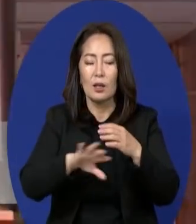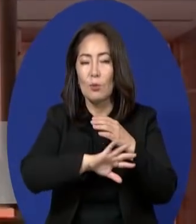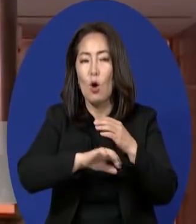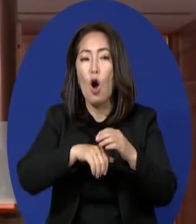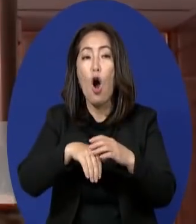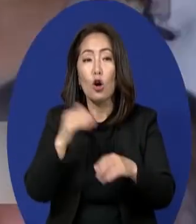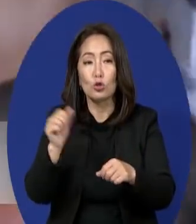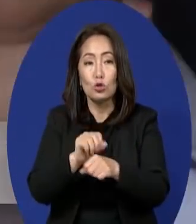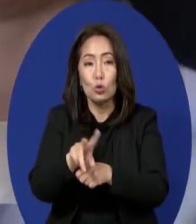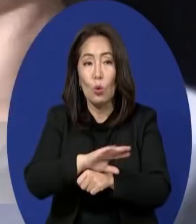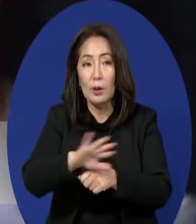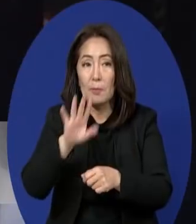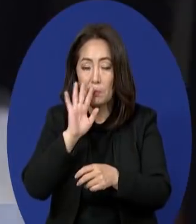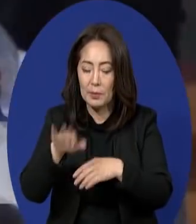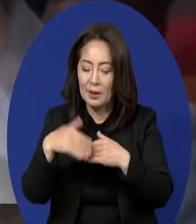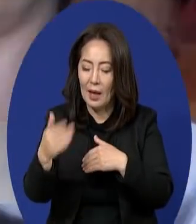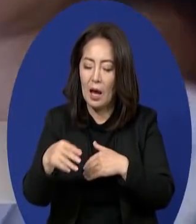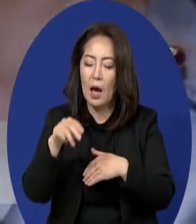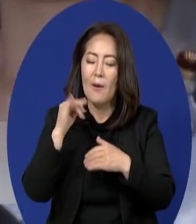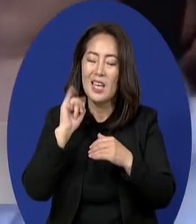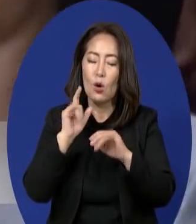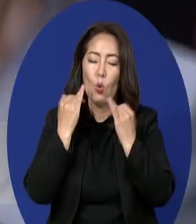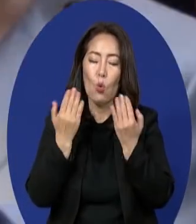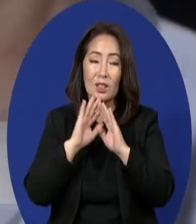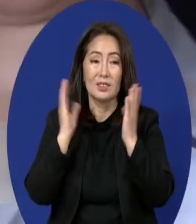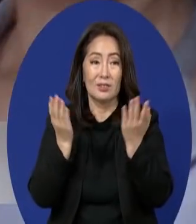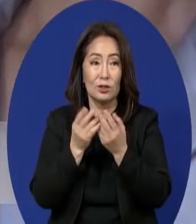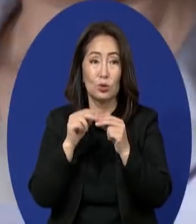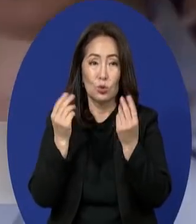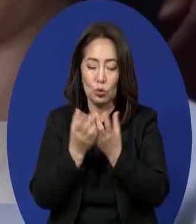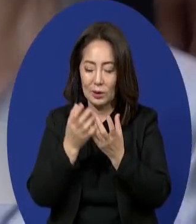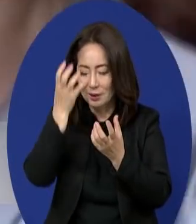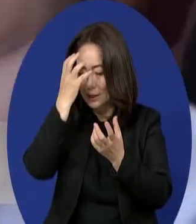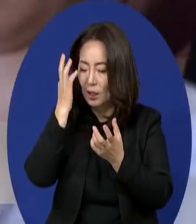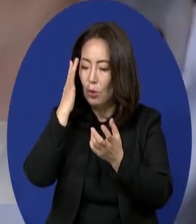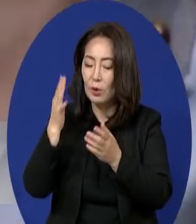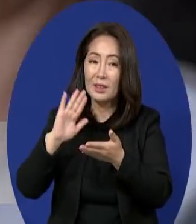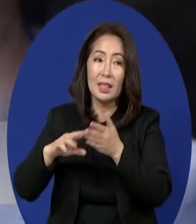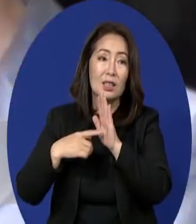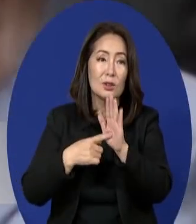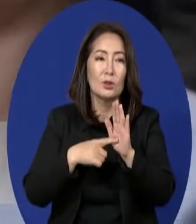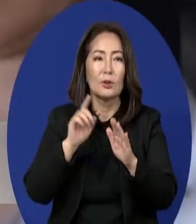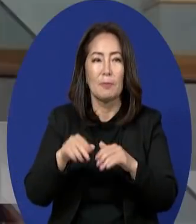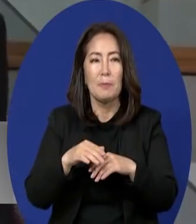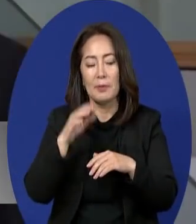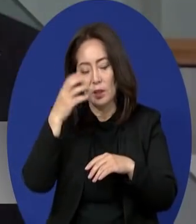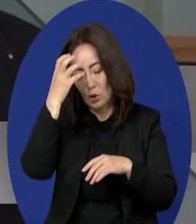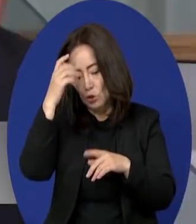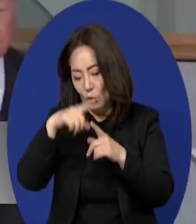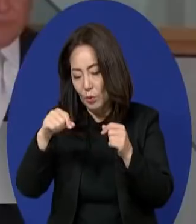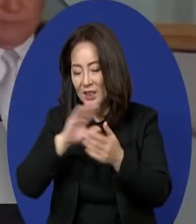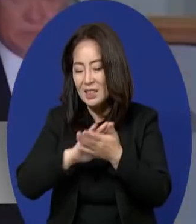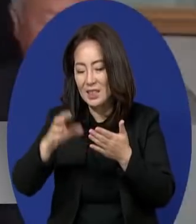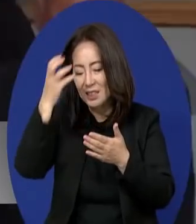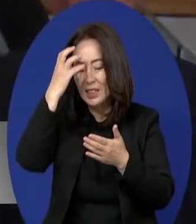Мөн энэ баасан гарагт парламентын чуулганд засгийн газрын бодлого зорилтыг танилцуулж анхны үгээ хэлнэ. Үүний дараагаар Японы шин засгийн газрын бодлого